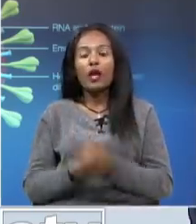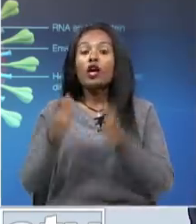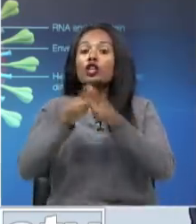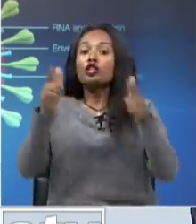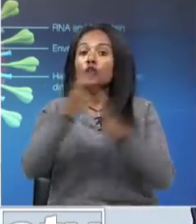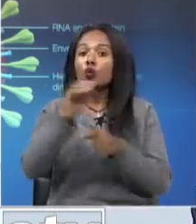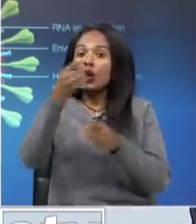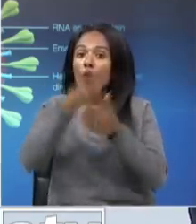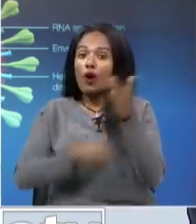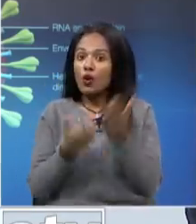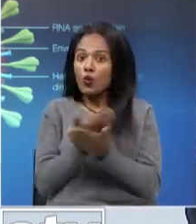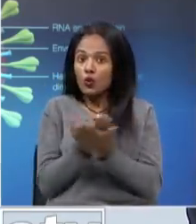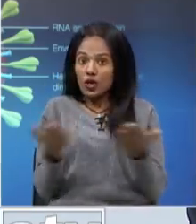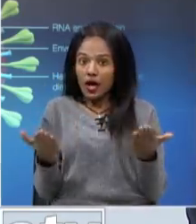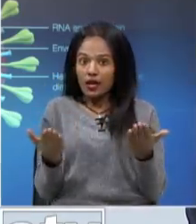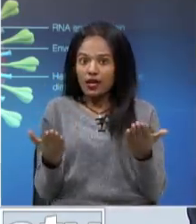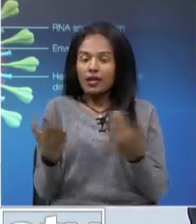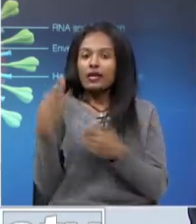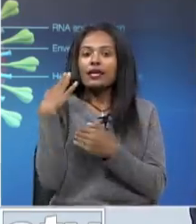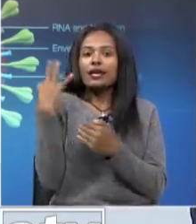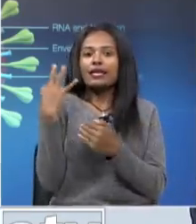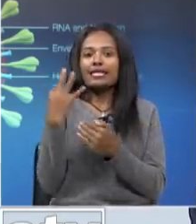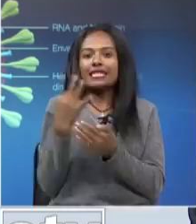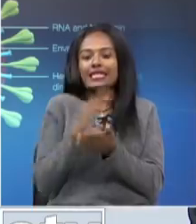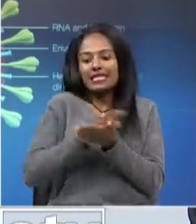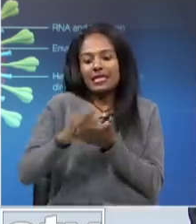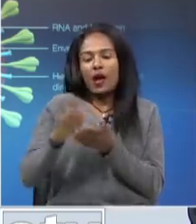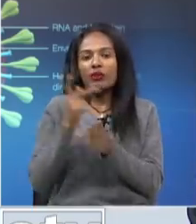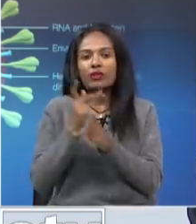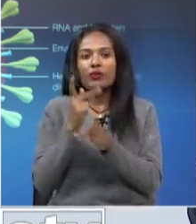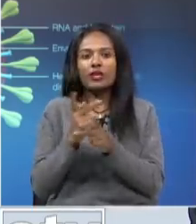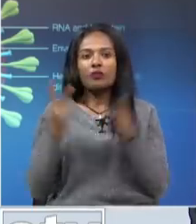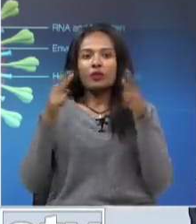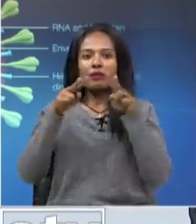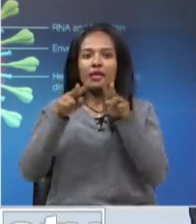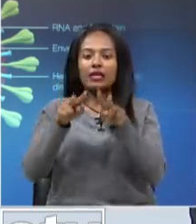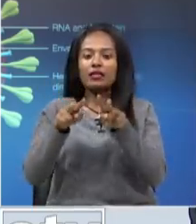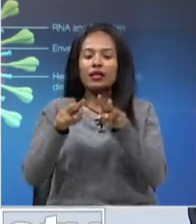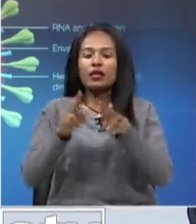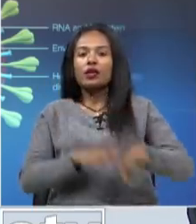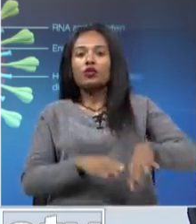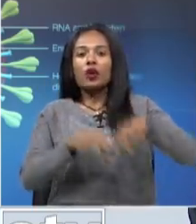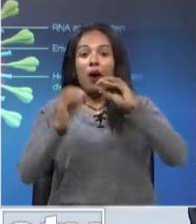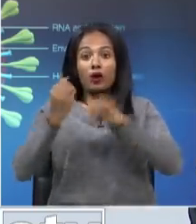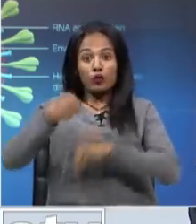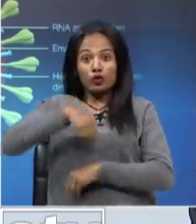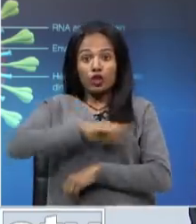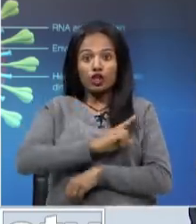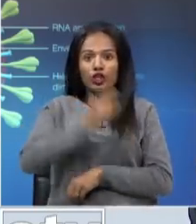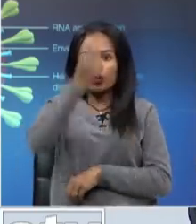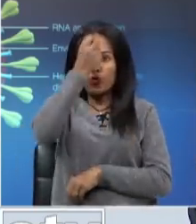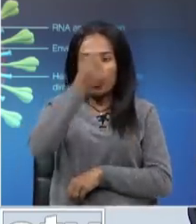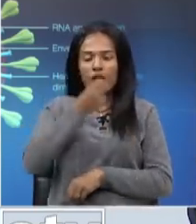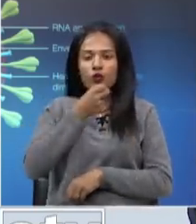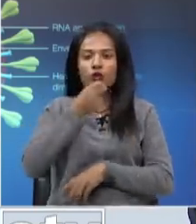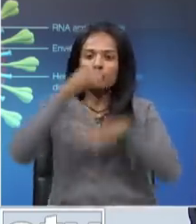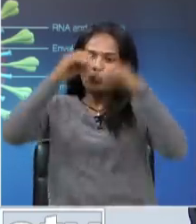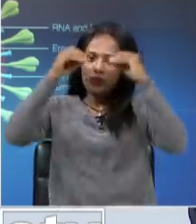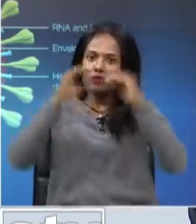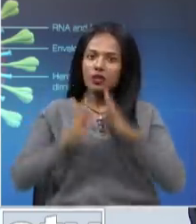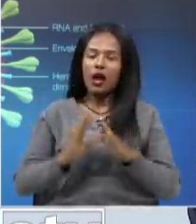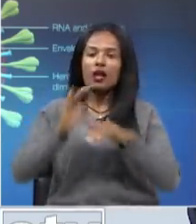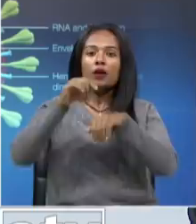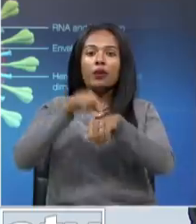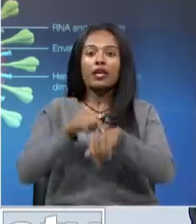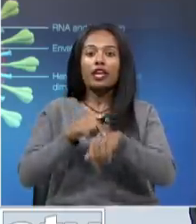ትልቁና ዋናው ጉዳይ የግል ንጽህና መጠበቅን በተመለከተ ተማሪዎቻችን፣ ወላጆችና መምህራን